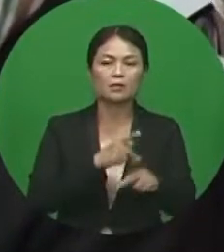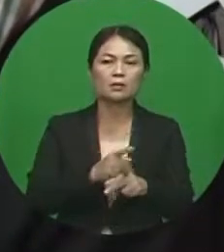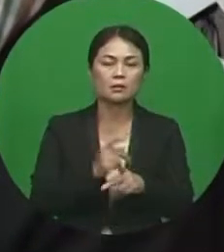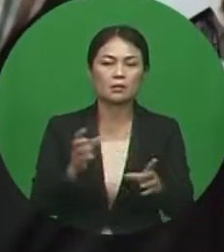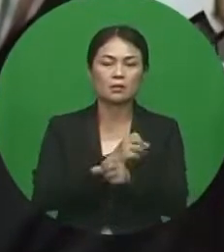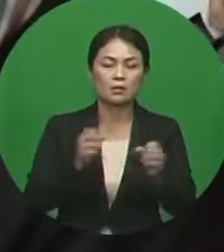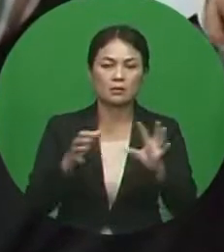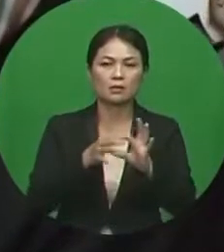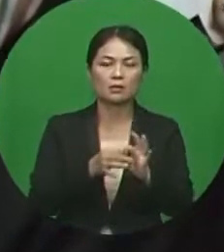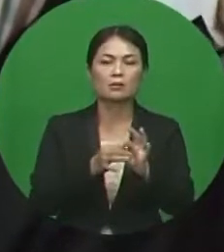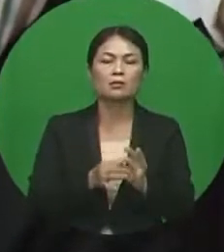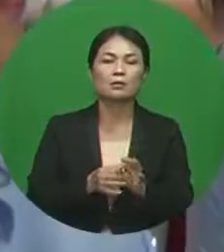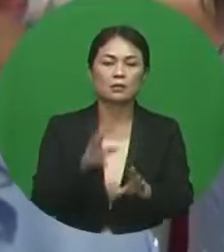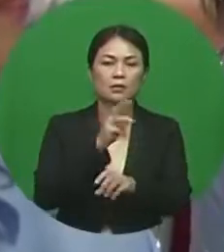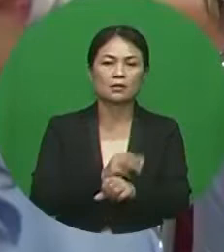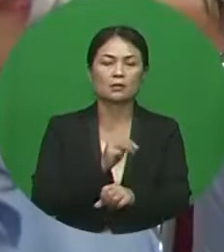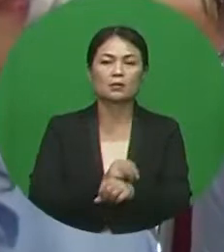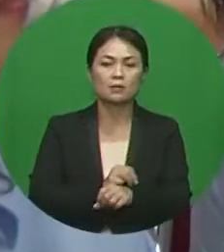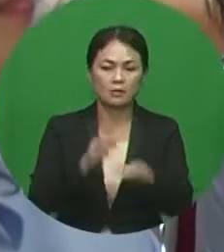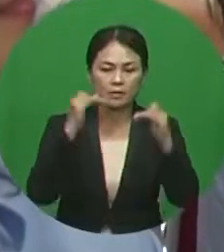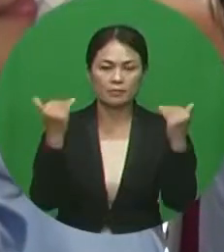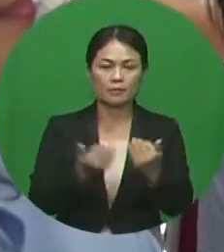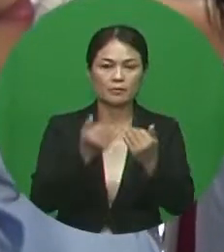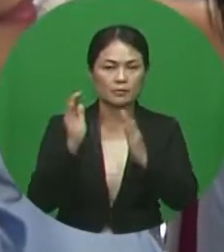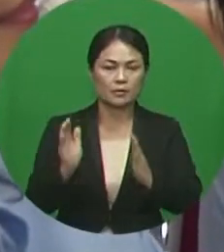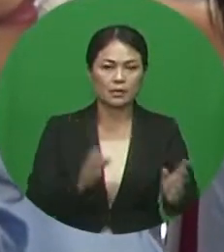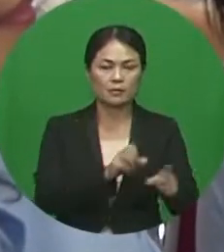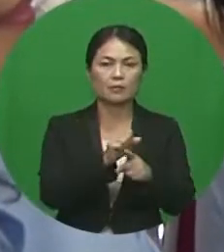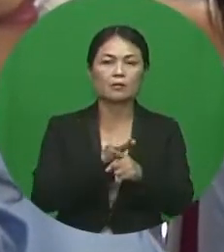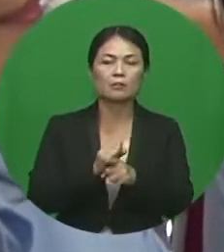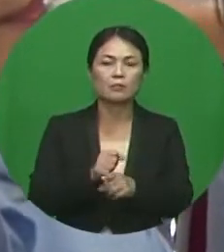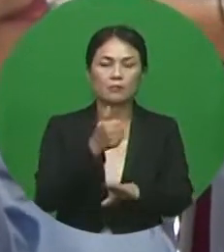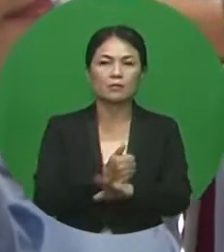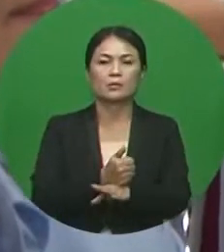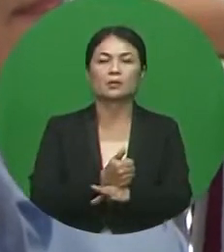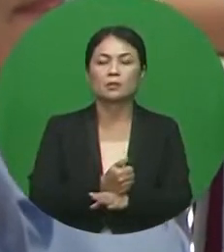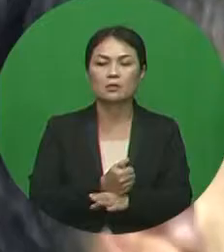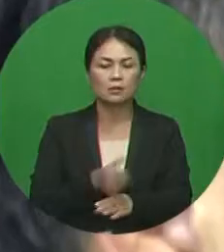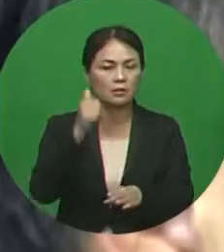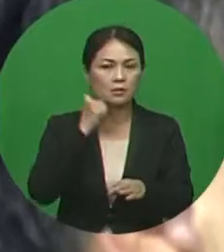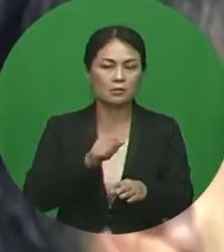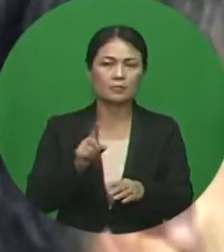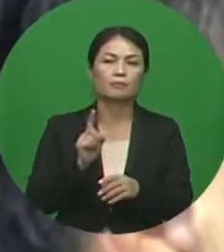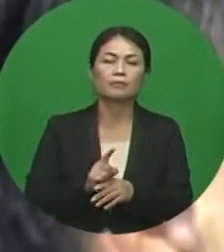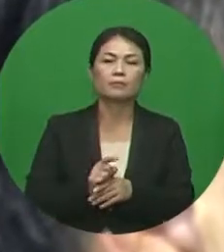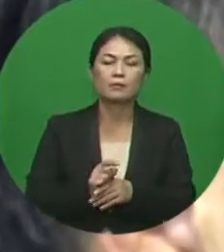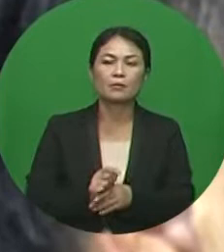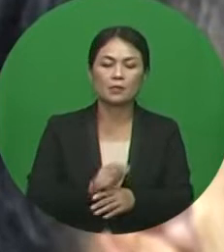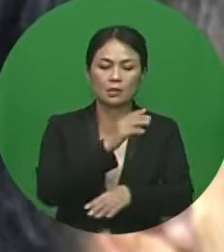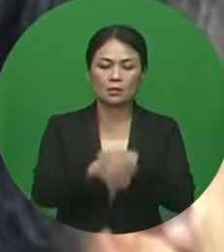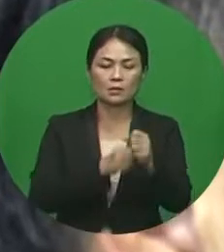យបានសហការជាមួយក្រសួងស្ថាប័នបានរៀបចំវគ្គបណ្ដុះបណ្ដាលថ្នាក់ដឹកនាំជាស្ត្រីលើកទី1នៅ